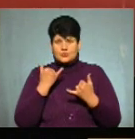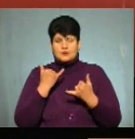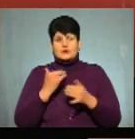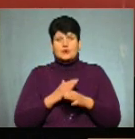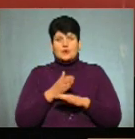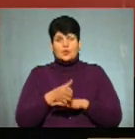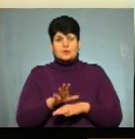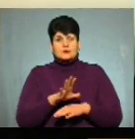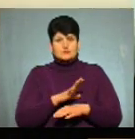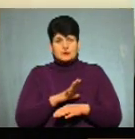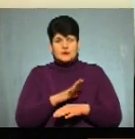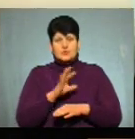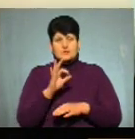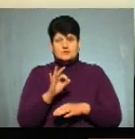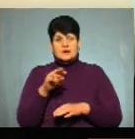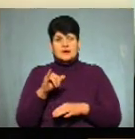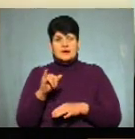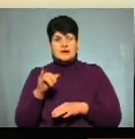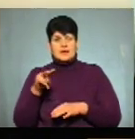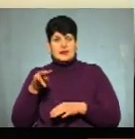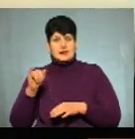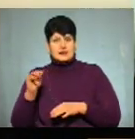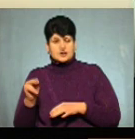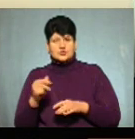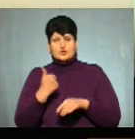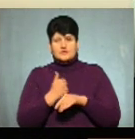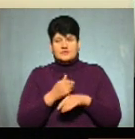нашої студії була Оксана Іліч, головний спеціаліст відділу